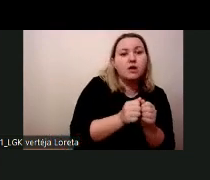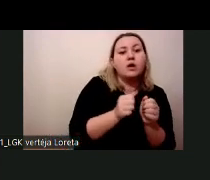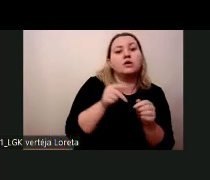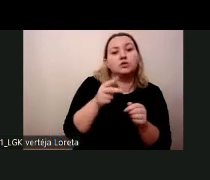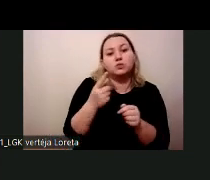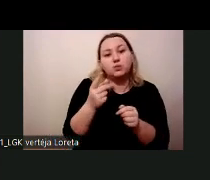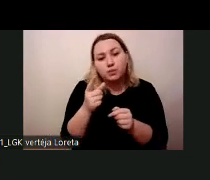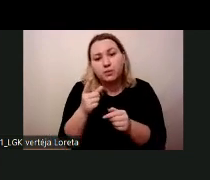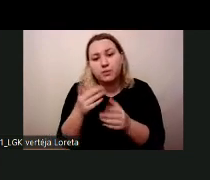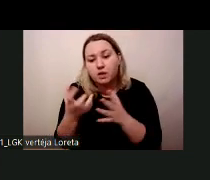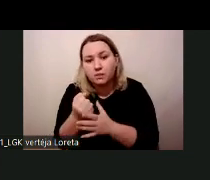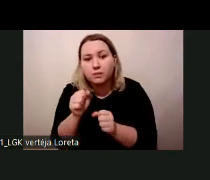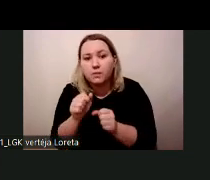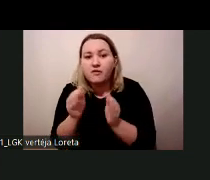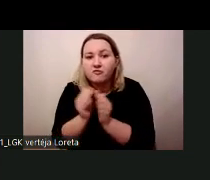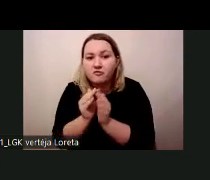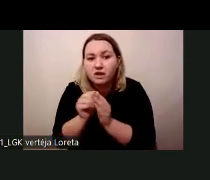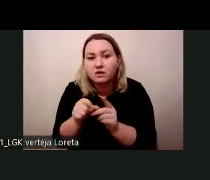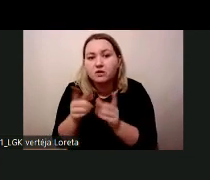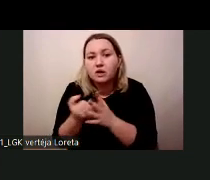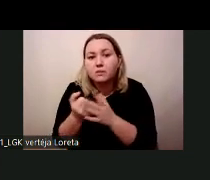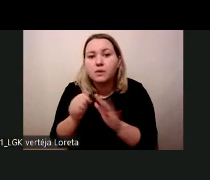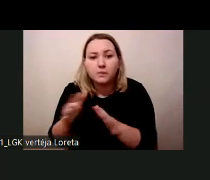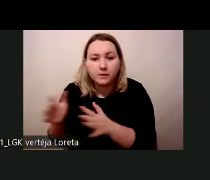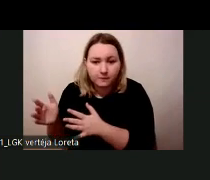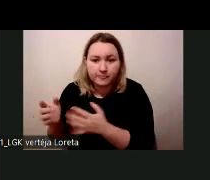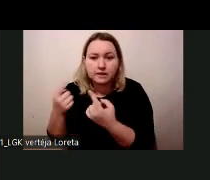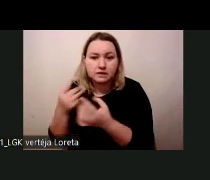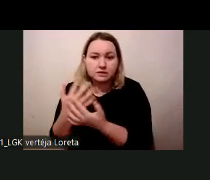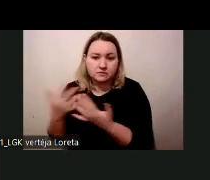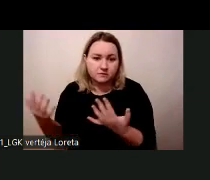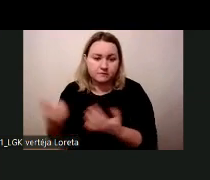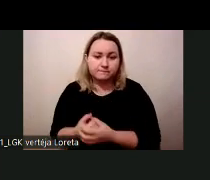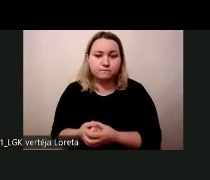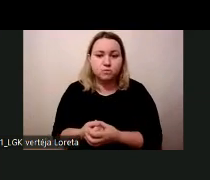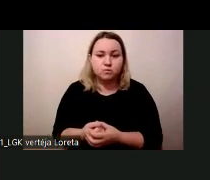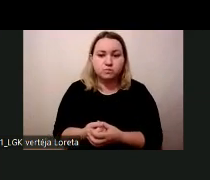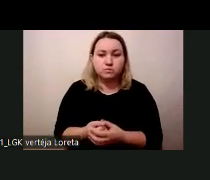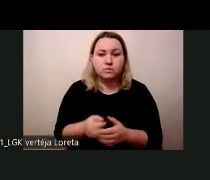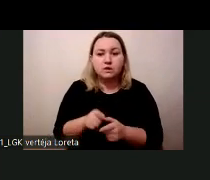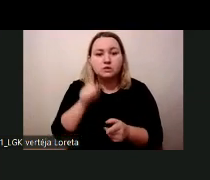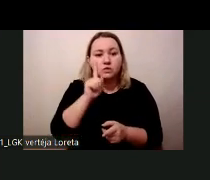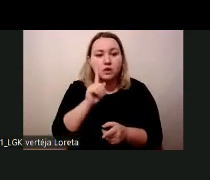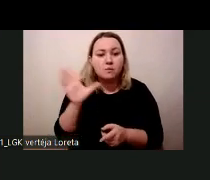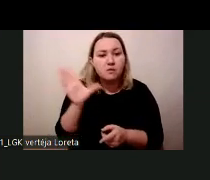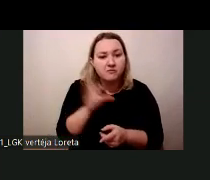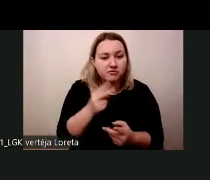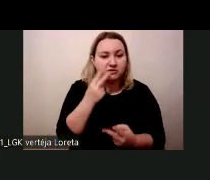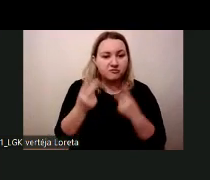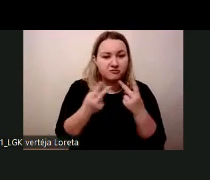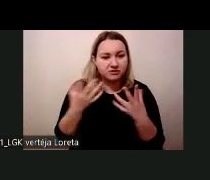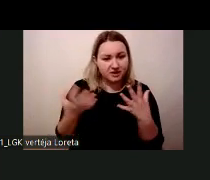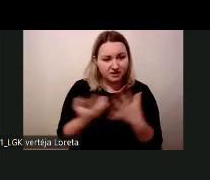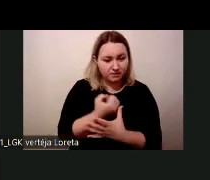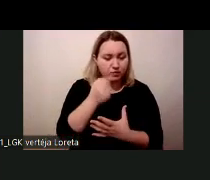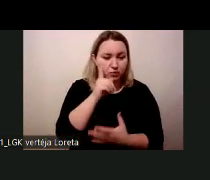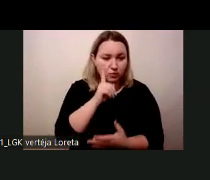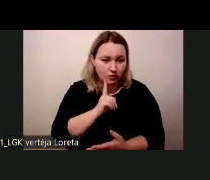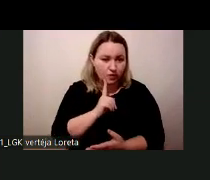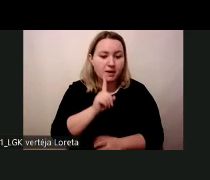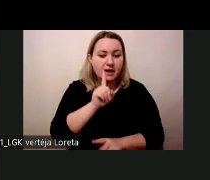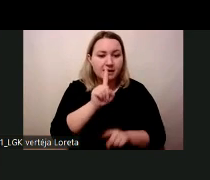metų Velykų pasiekėme jau dar kitus dalykus. Tai yra, norime gyventi visą savo viziją, viskas yra parašyta. Taigi,